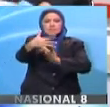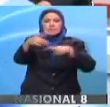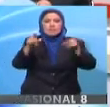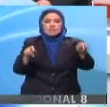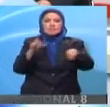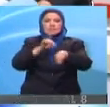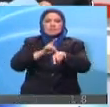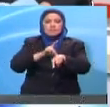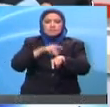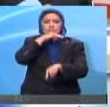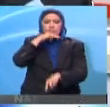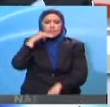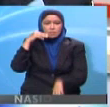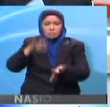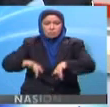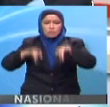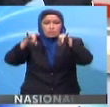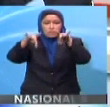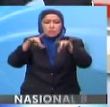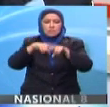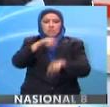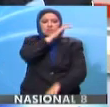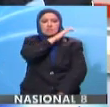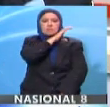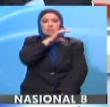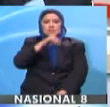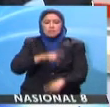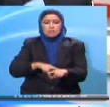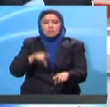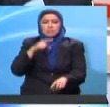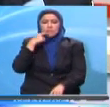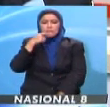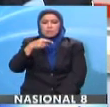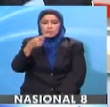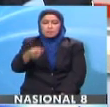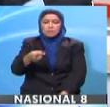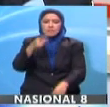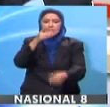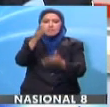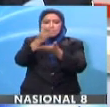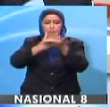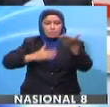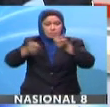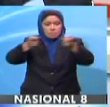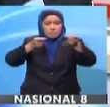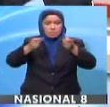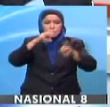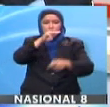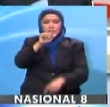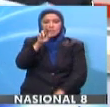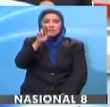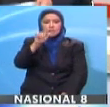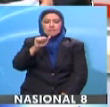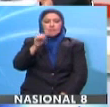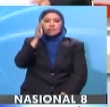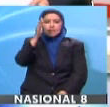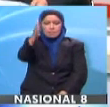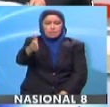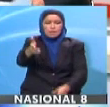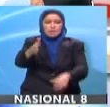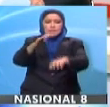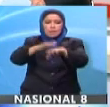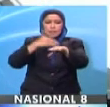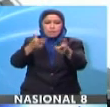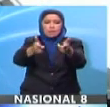kenyataan pengerusinya Datuk Nor jazlan Mohamad memaklumkan pihak pengurusan marah akan dipanggil secepat mungkin Akhbar DH semalam